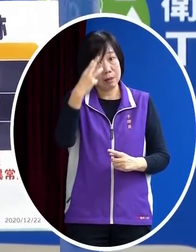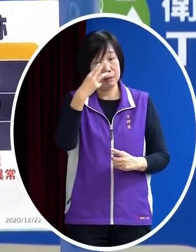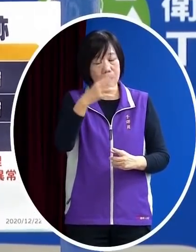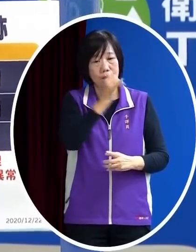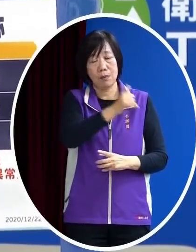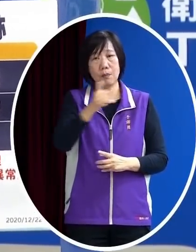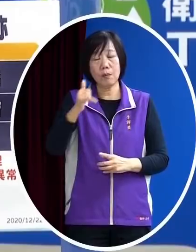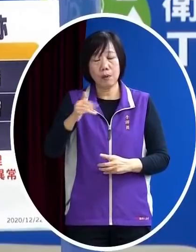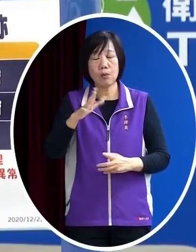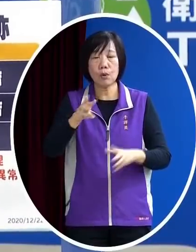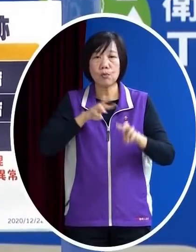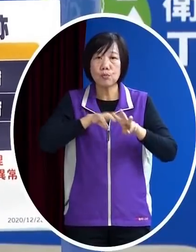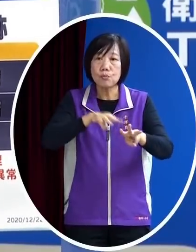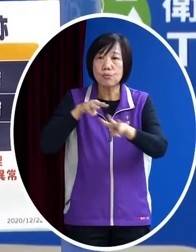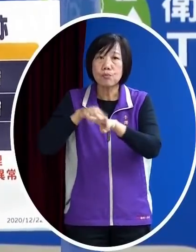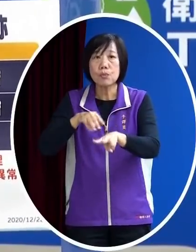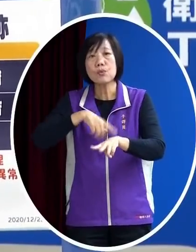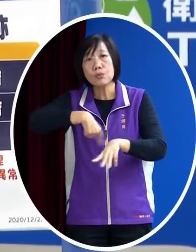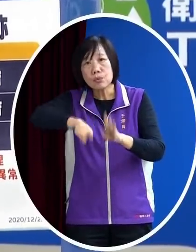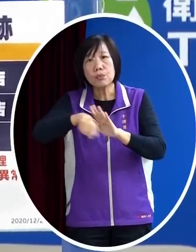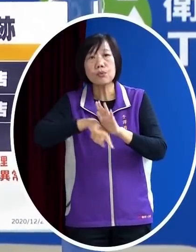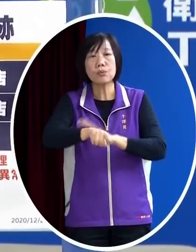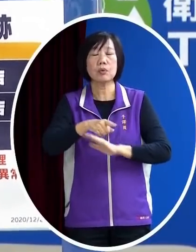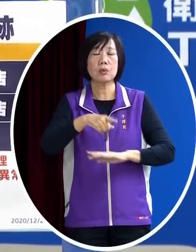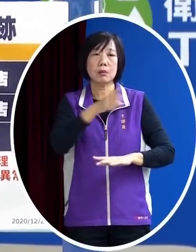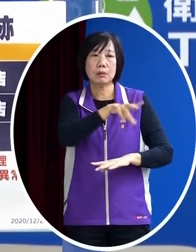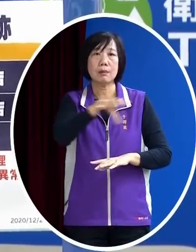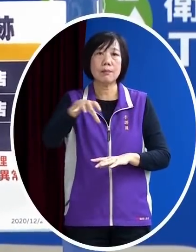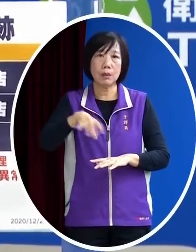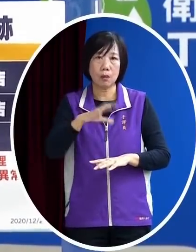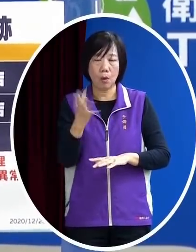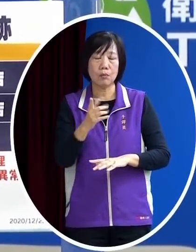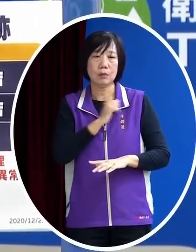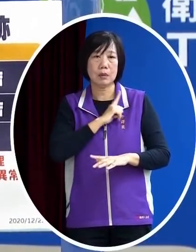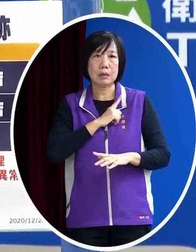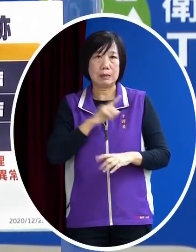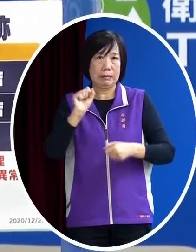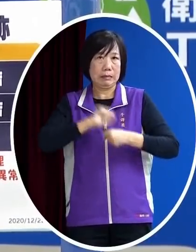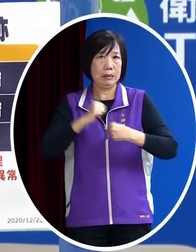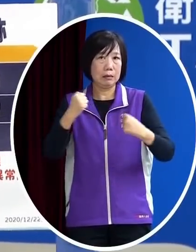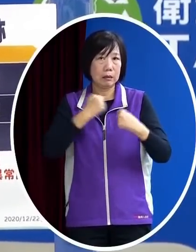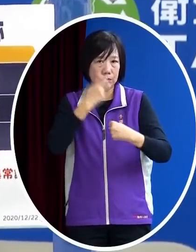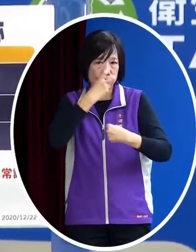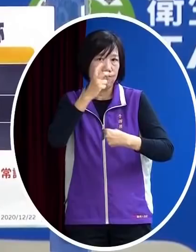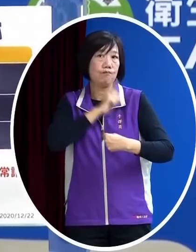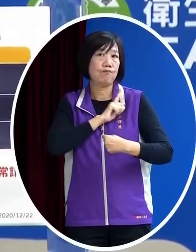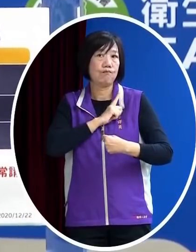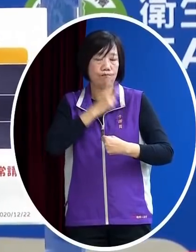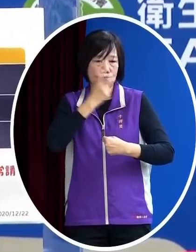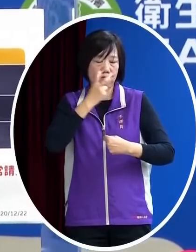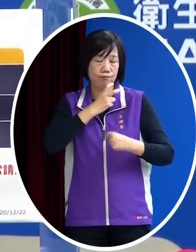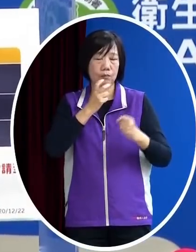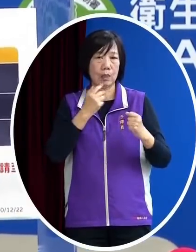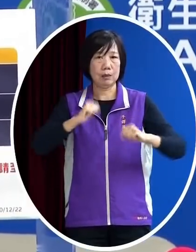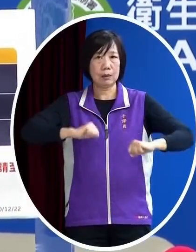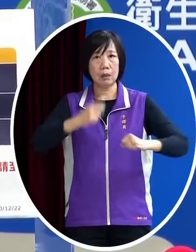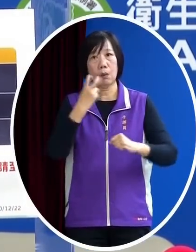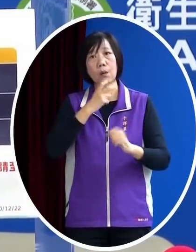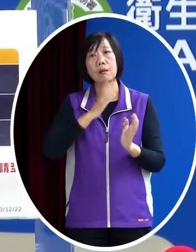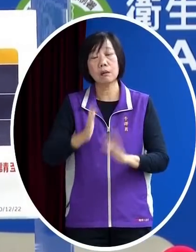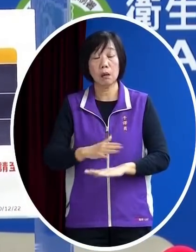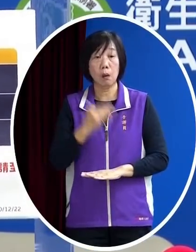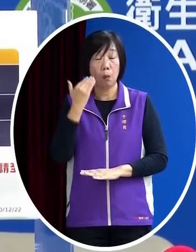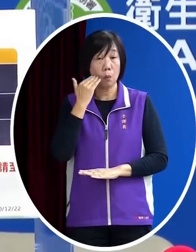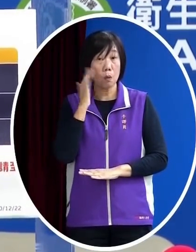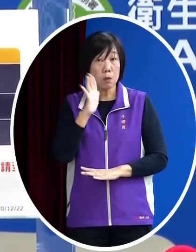入，好，这三个地方的，好，那请自己加强自主，哈，加强我们做好我们的自主健康管理。那有